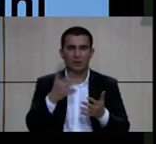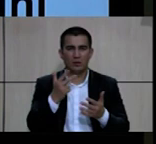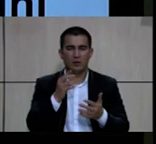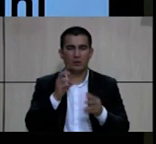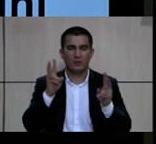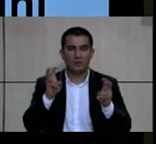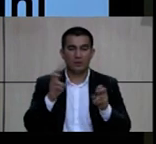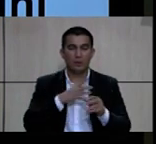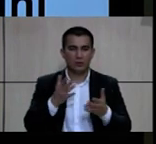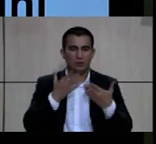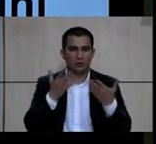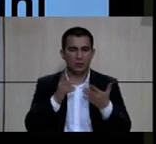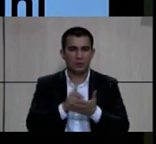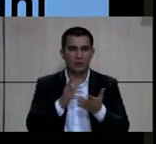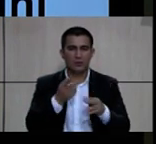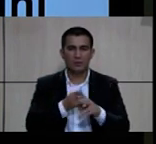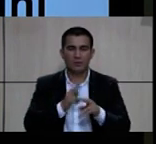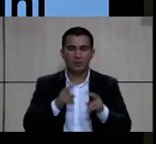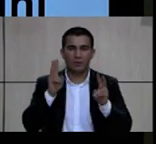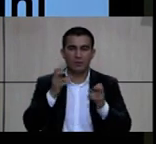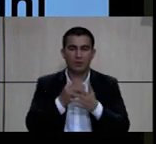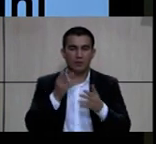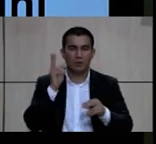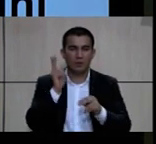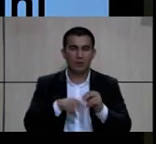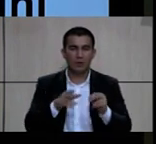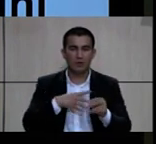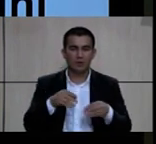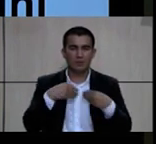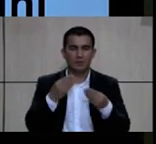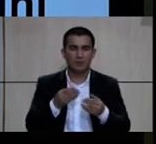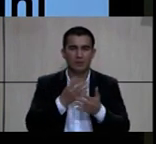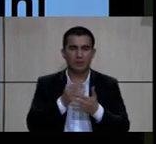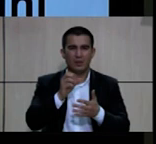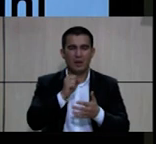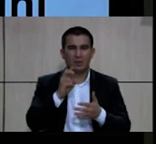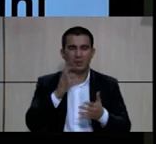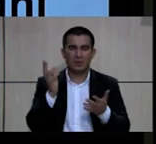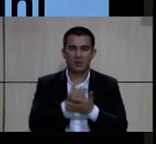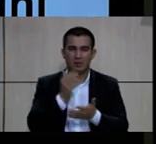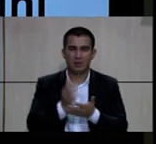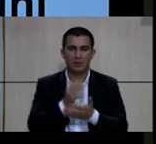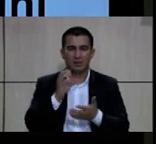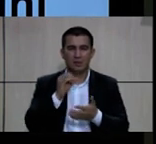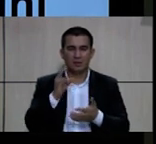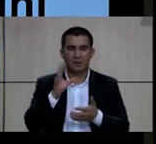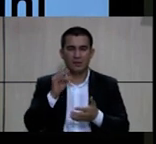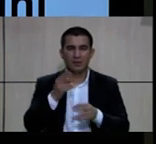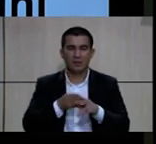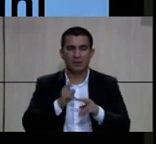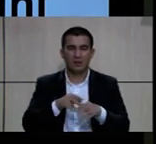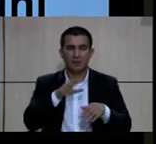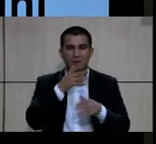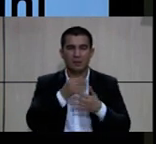mavzuni o'qing. Mavzu yakunida berilgan testlarni yeching. Singwin usulda